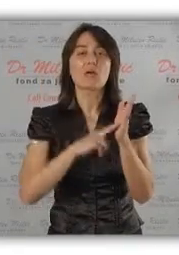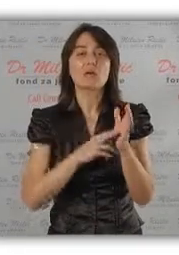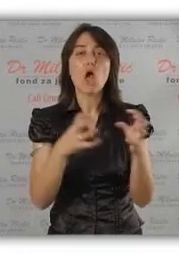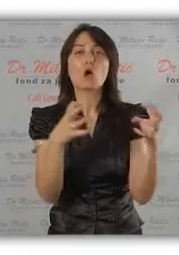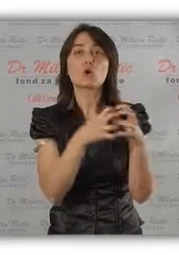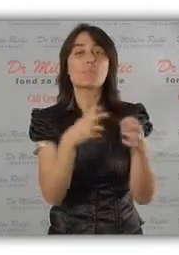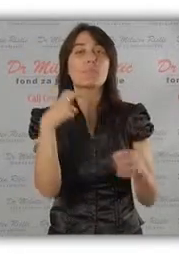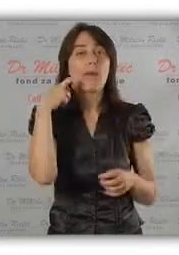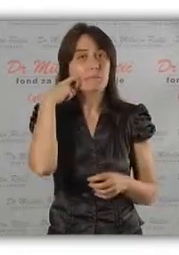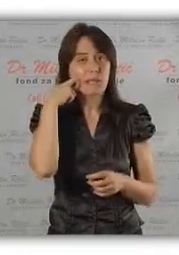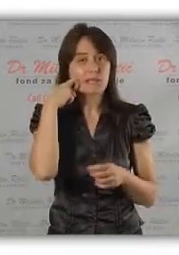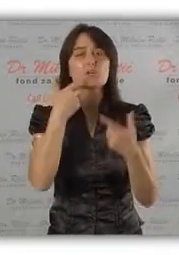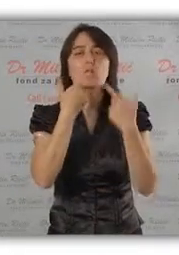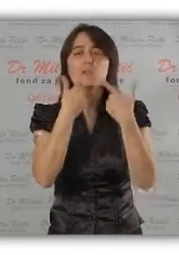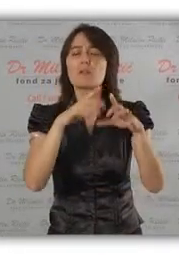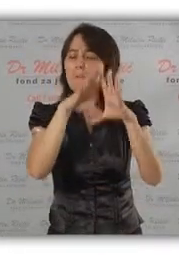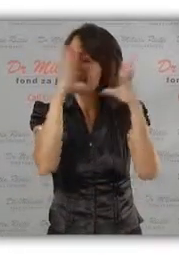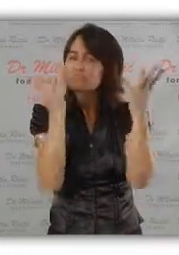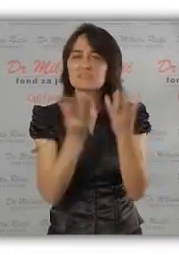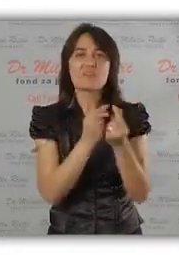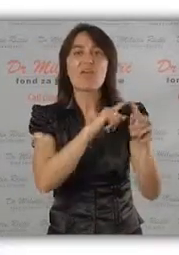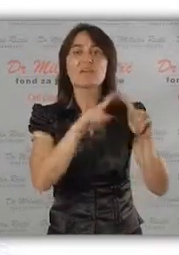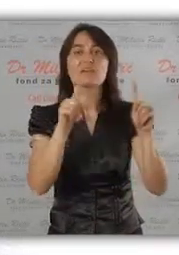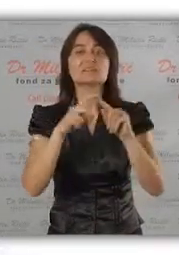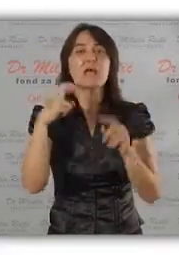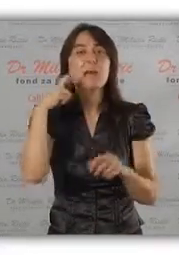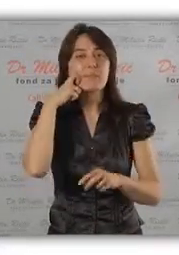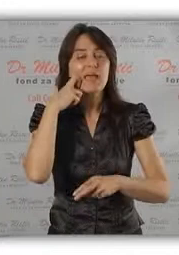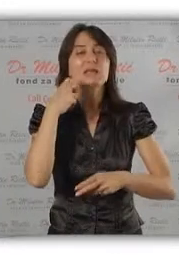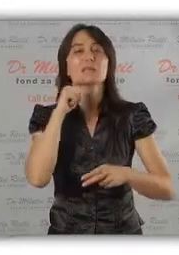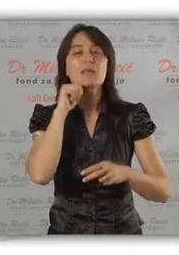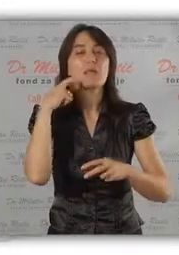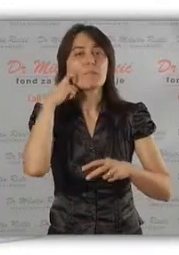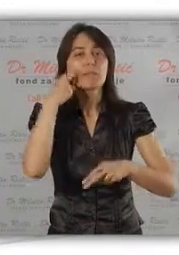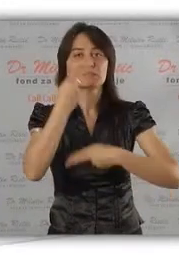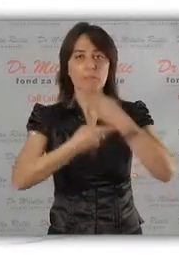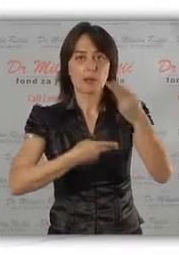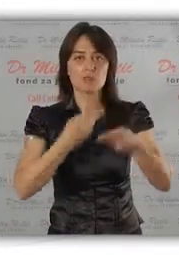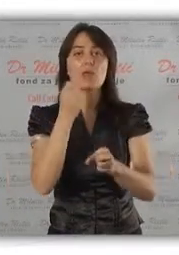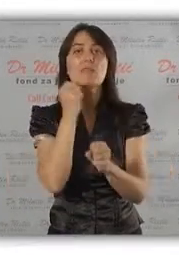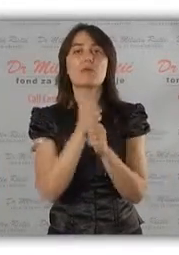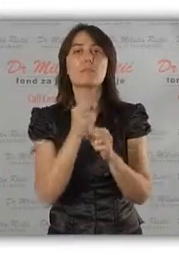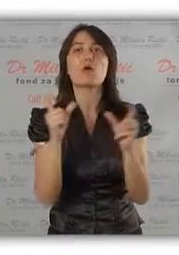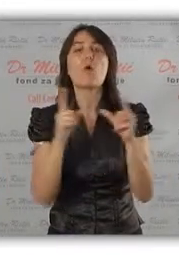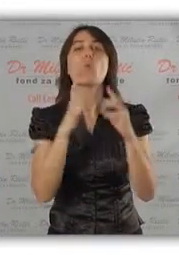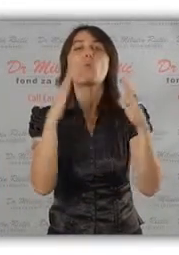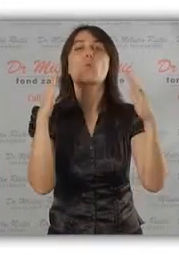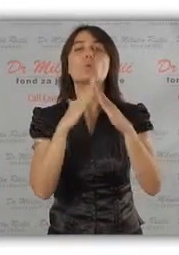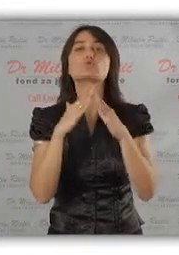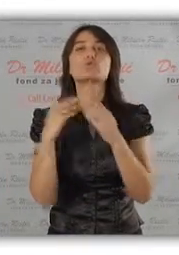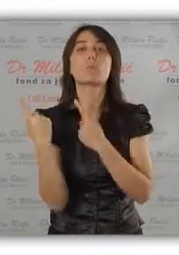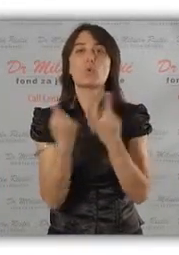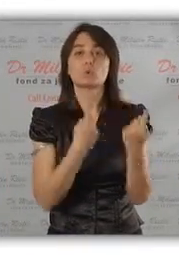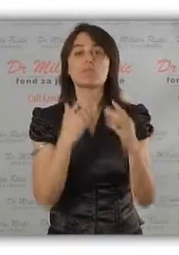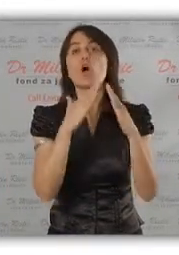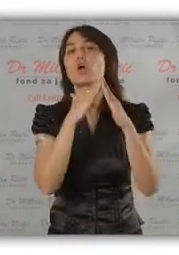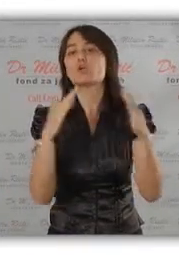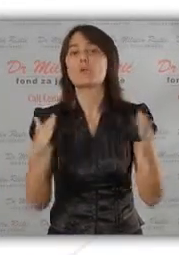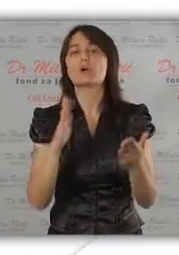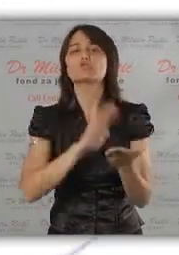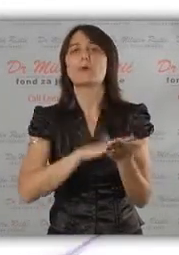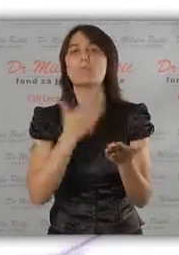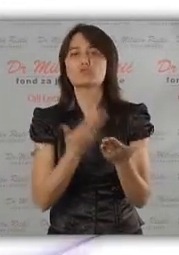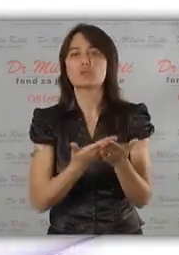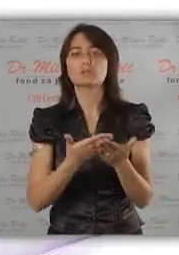5% glutena. Iz grupe mesa, znači dozvoljene su sve vrste mesa i mesnih prerađevina napravljenih